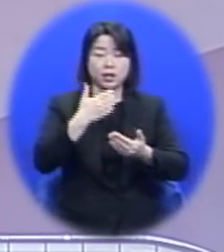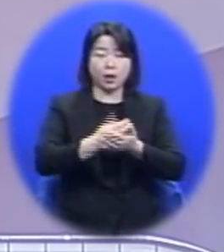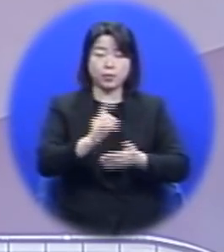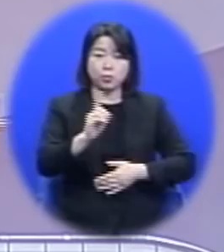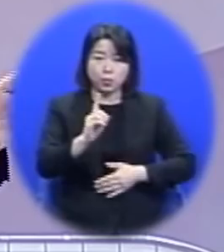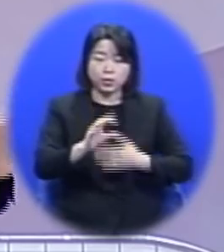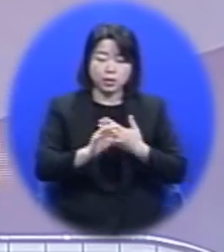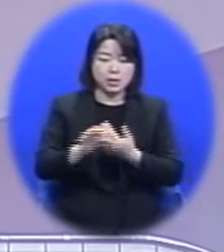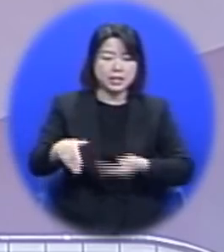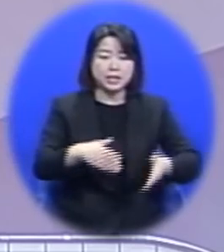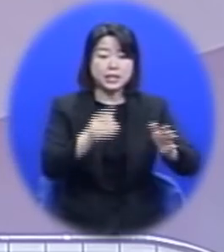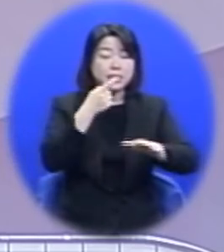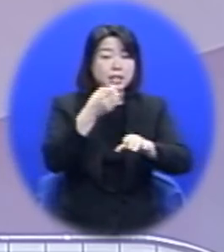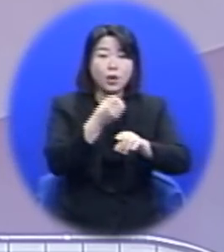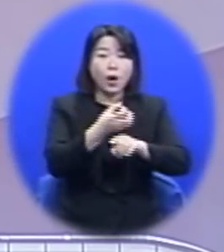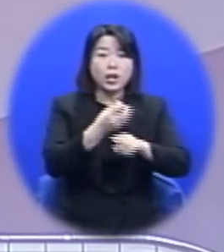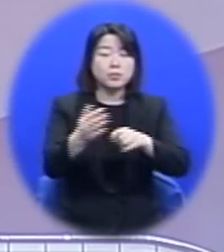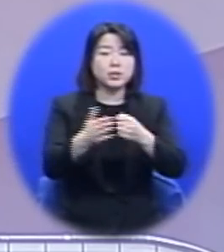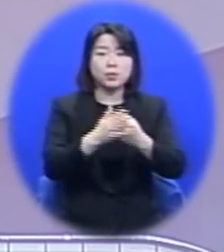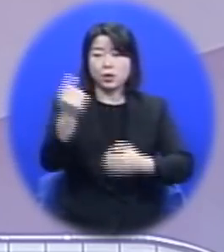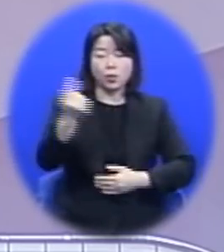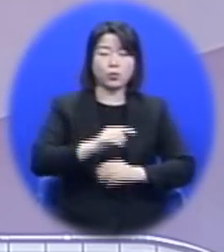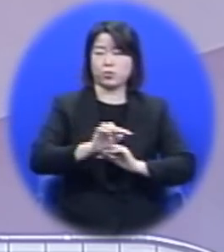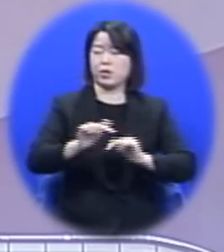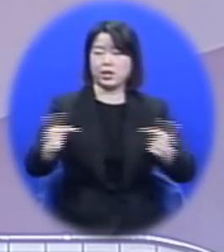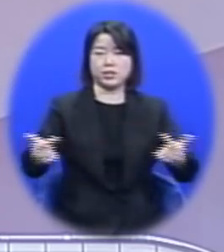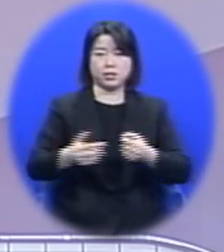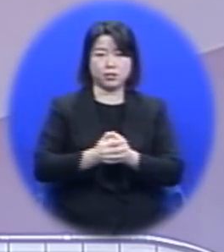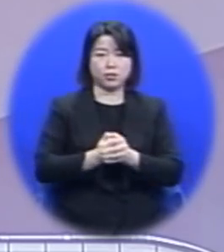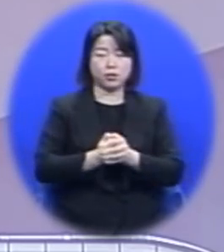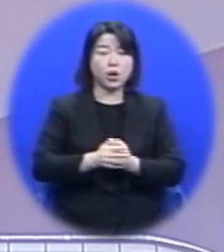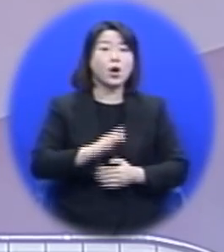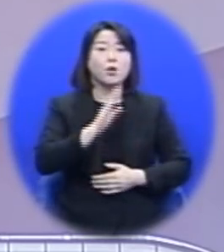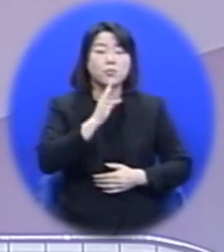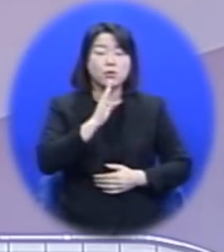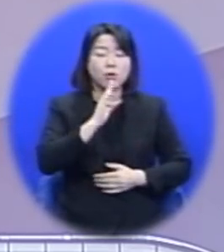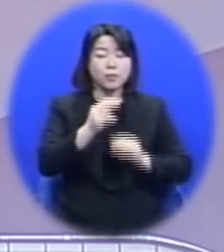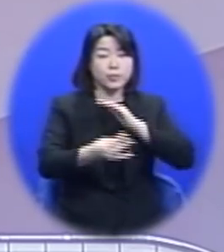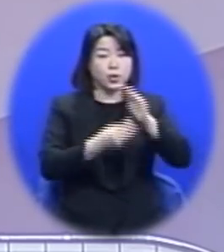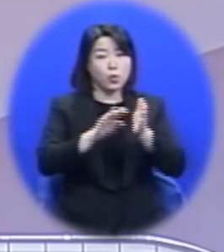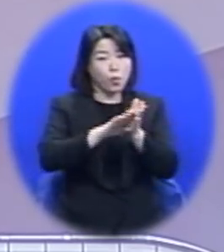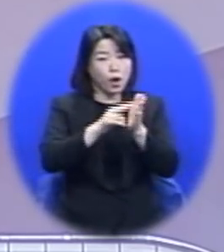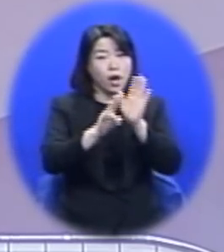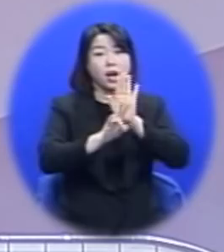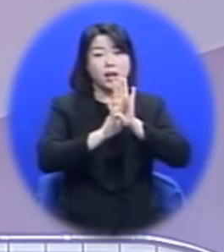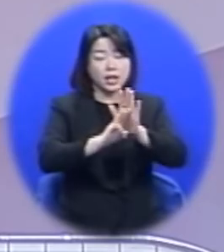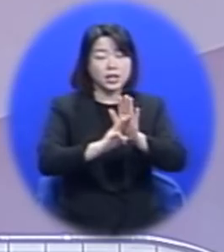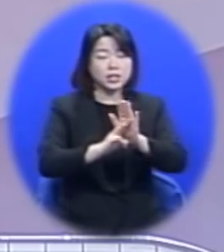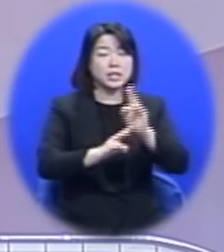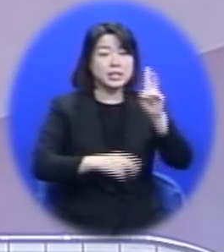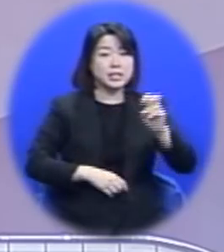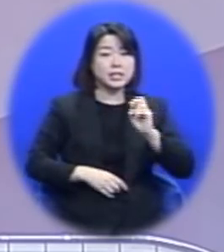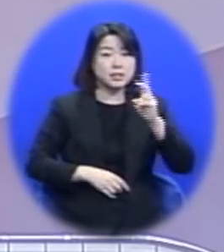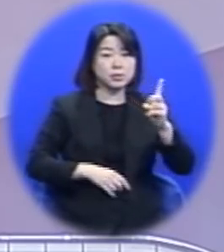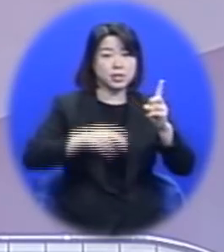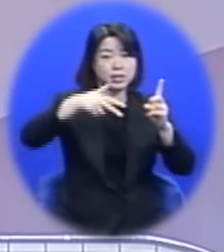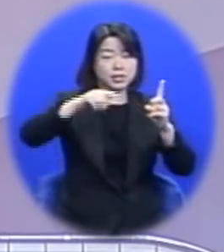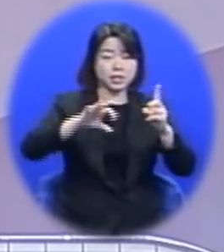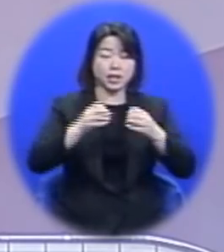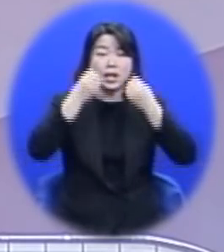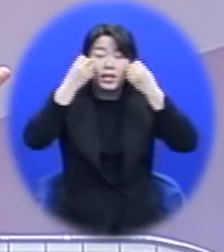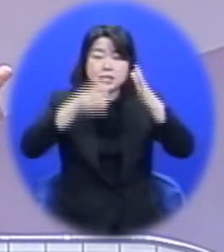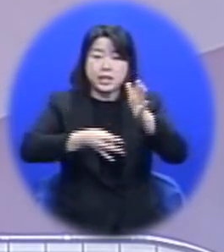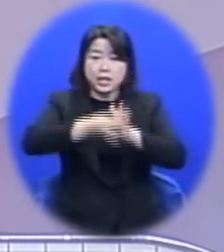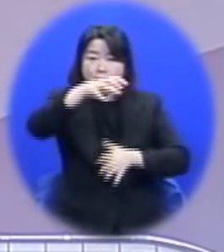황금길이라는 것에서 오는 거 아닙니다. 물론 요한계시록에서 요한계시록 21장에 새